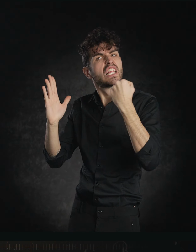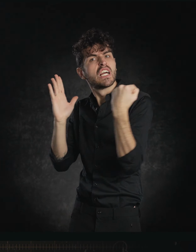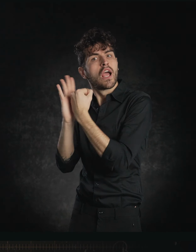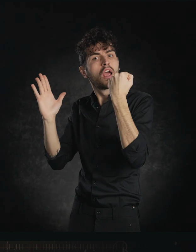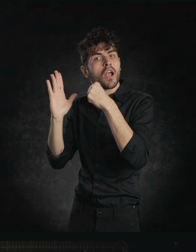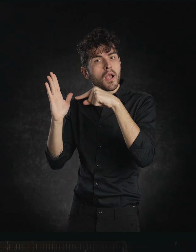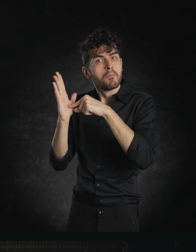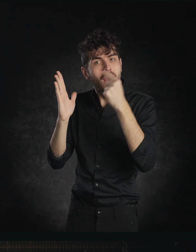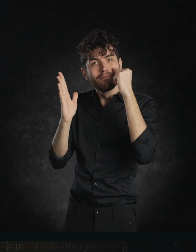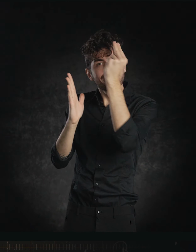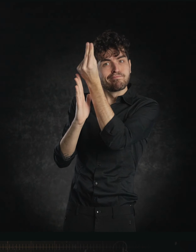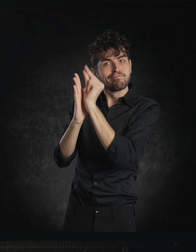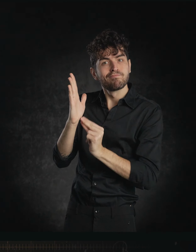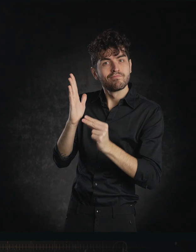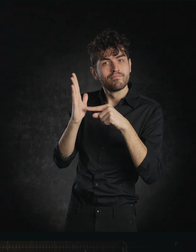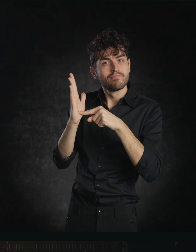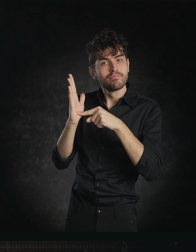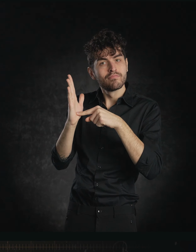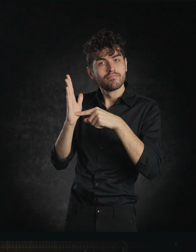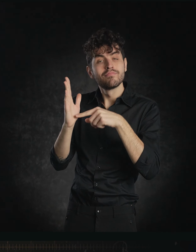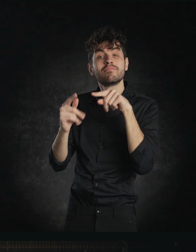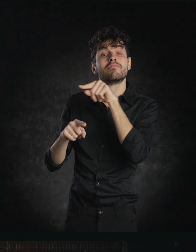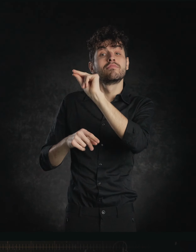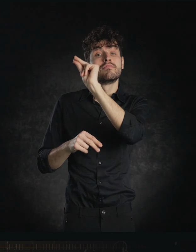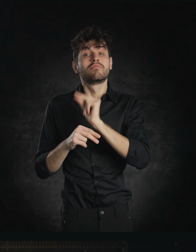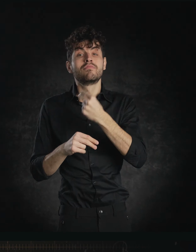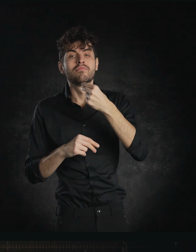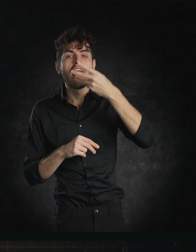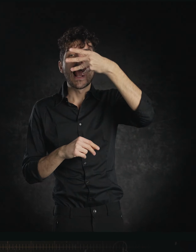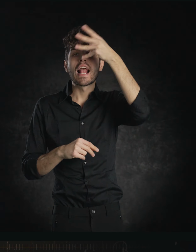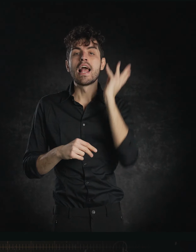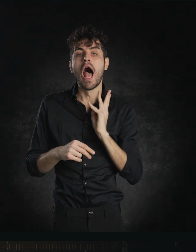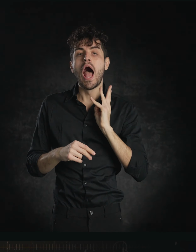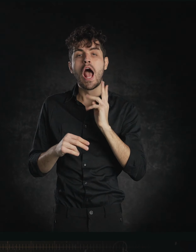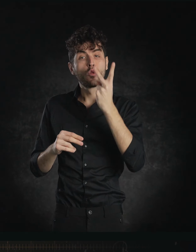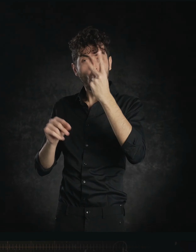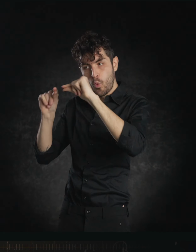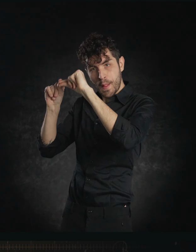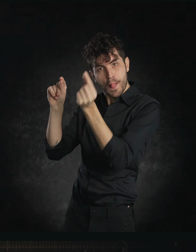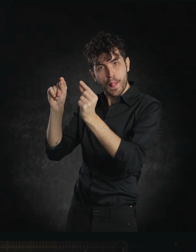firmati. Quindi qui di nuovo leggiamo Ka, questo simbolo bilittere, il complemento